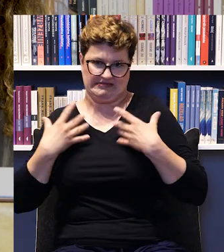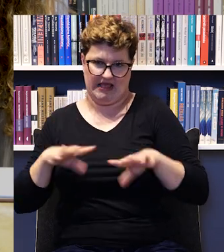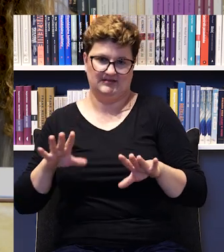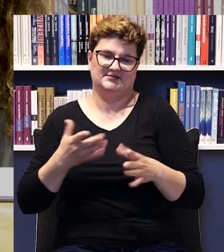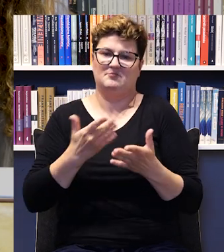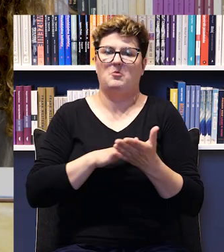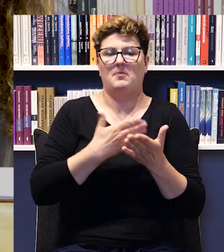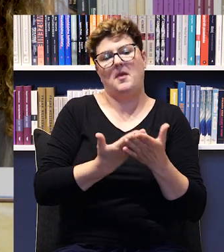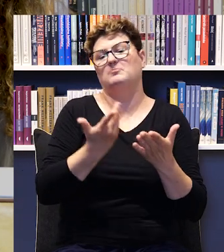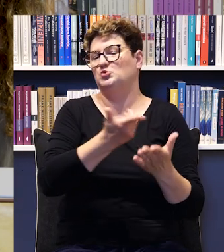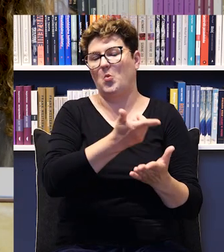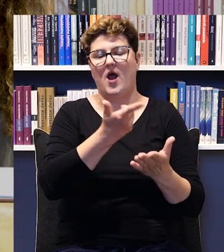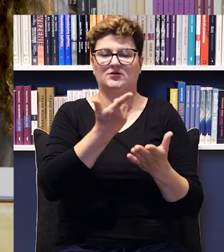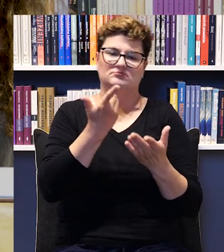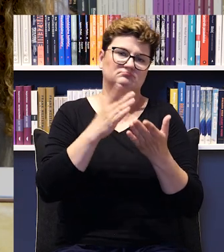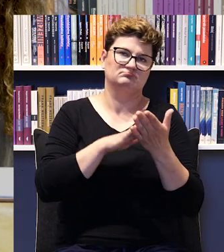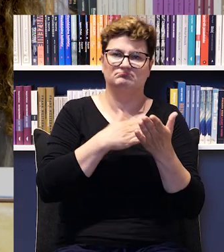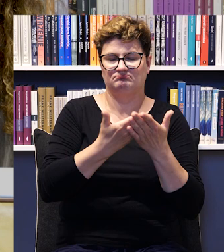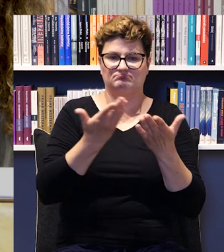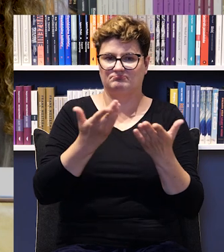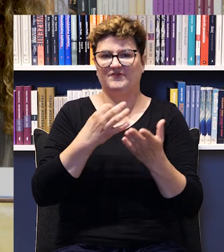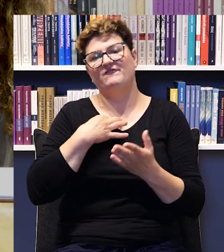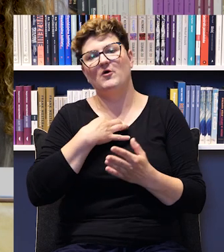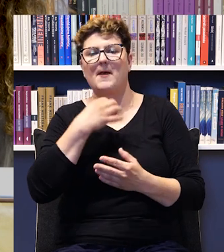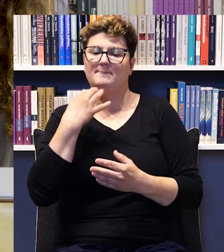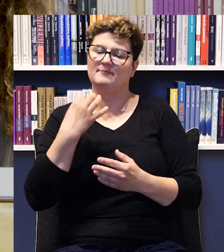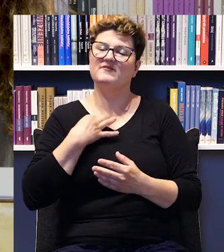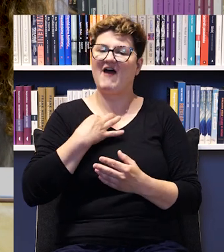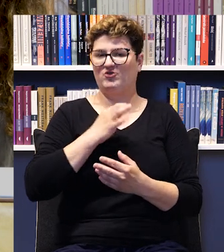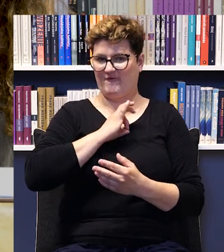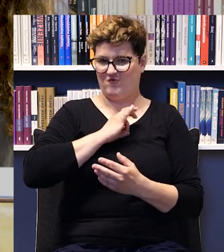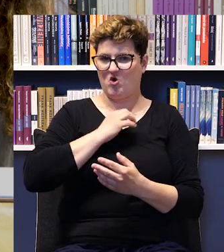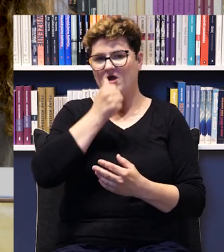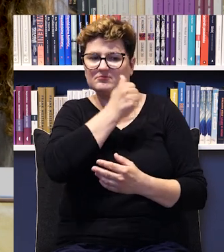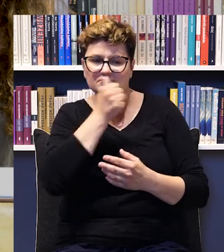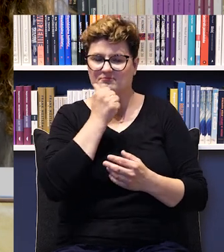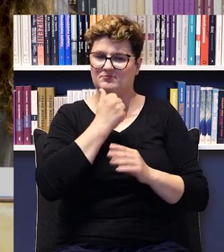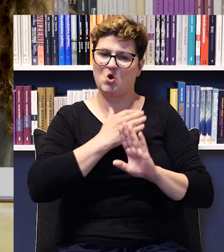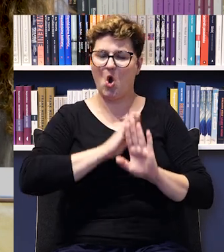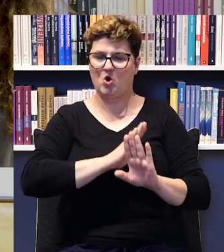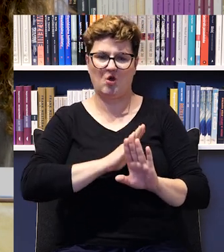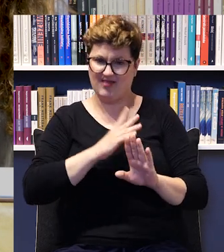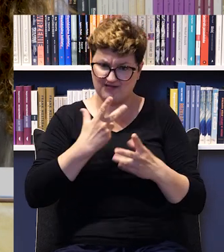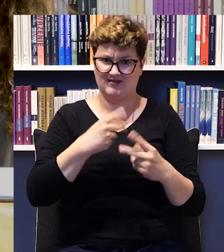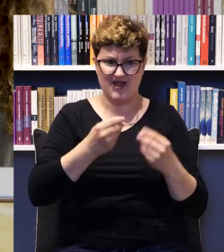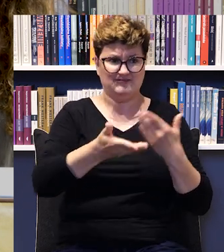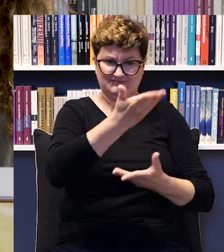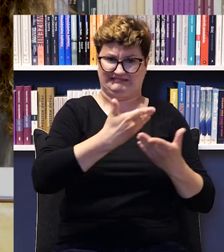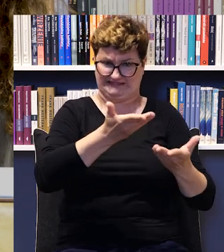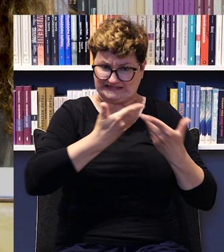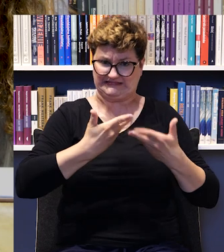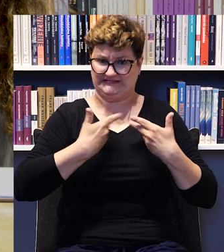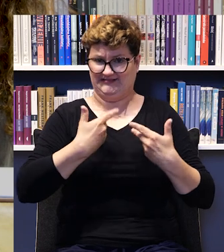no właśnie, ochrony jakby swojej prywatności i tak dalej, bo bardziej nam zależy na tych benefitach,